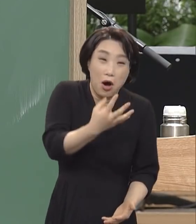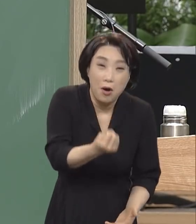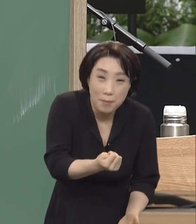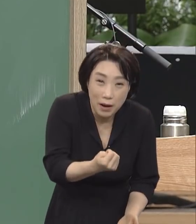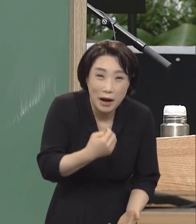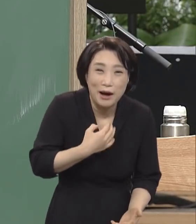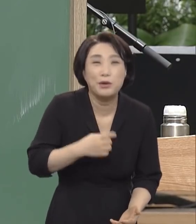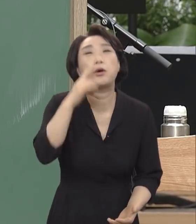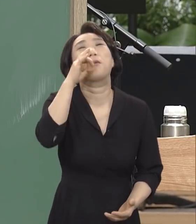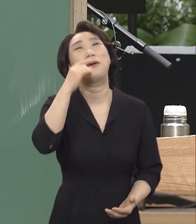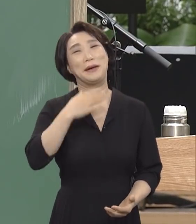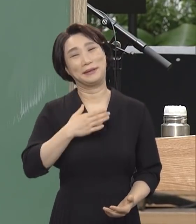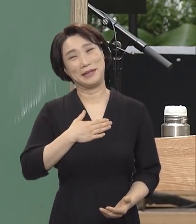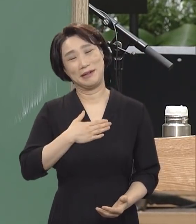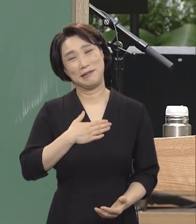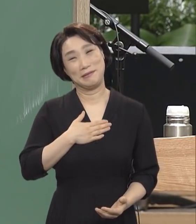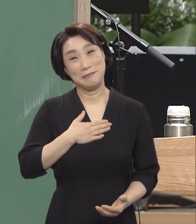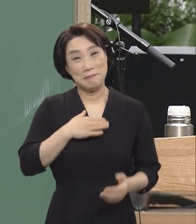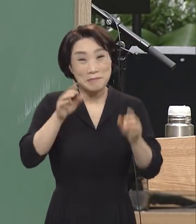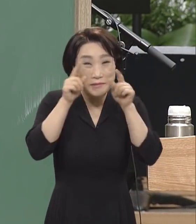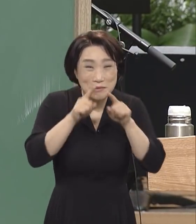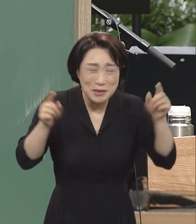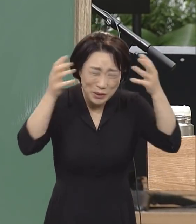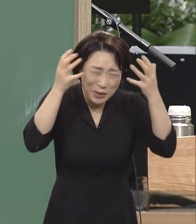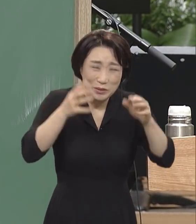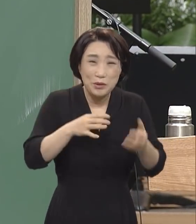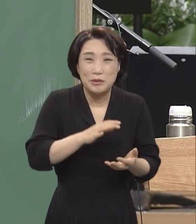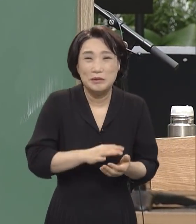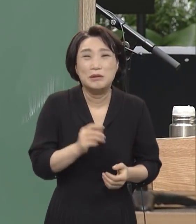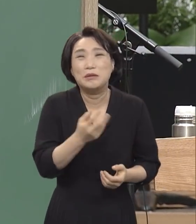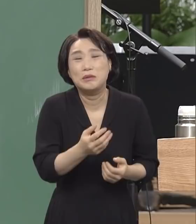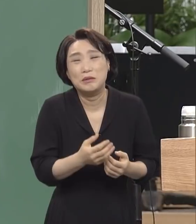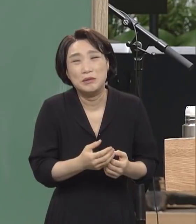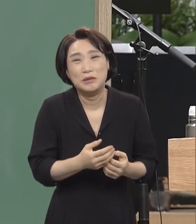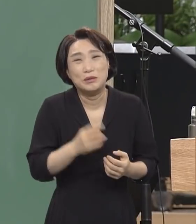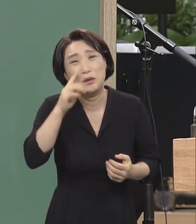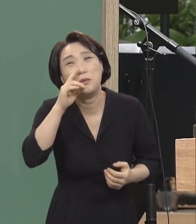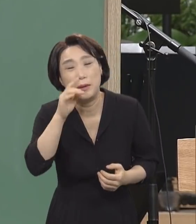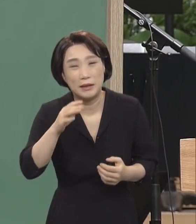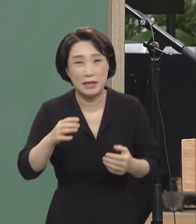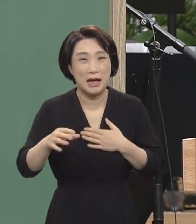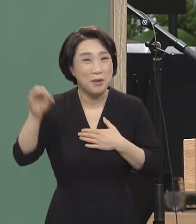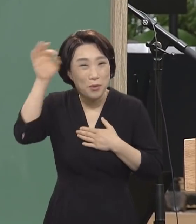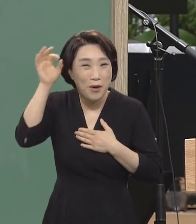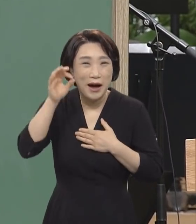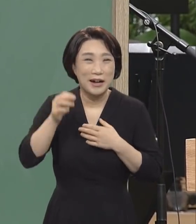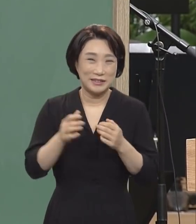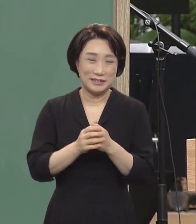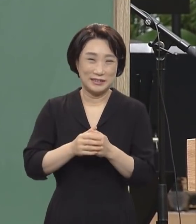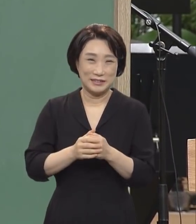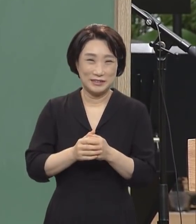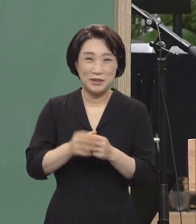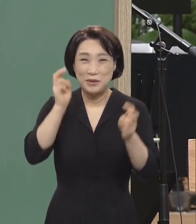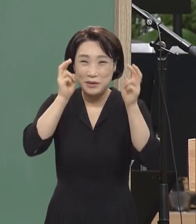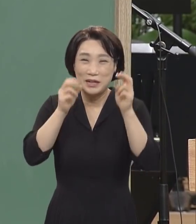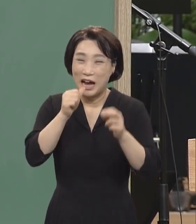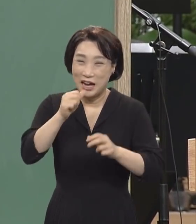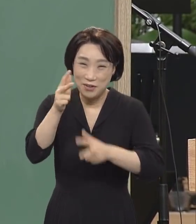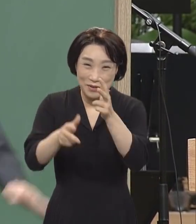얼마나 고통스러울까 한번 알기 위해서 포항제철 산업부 사장한테 전화를 했어요